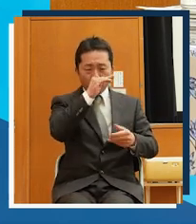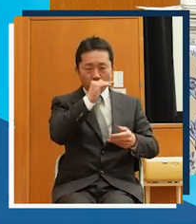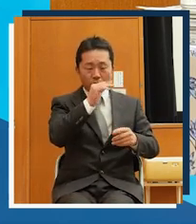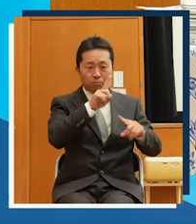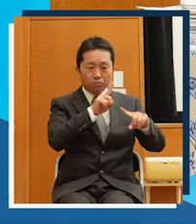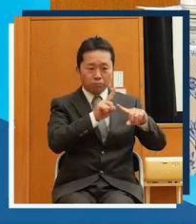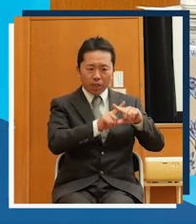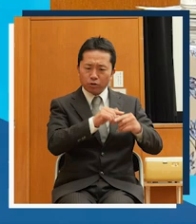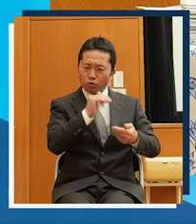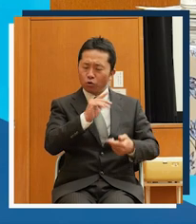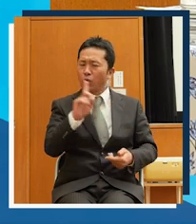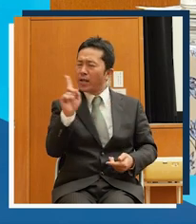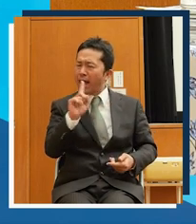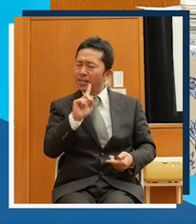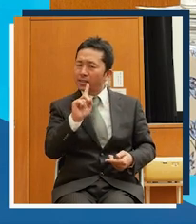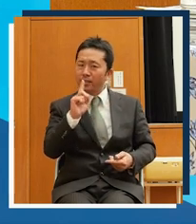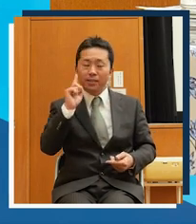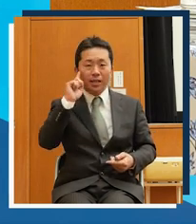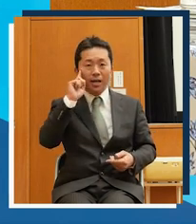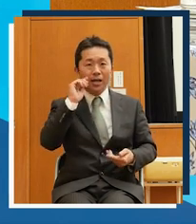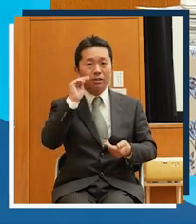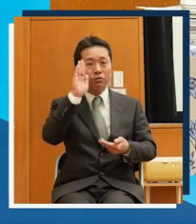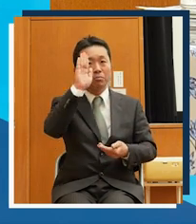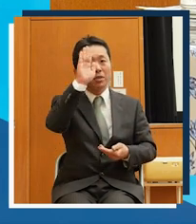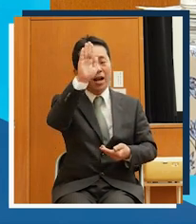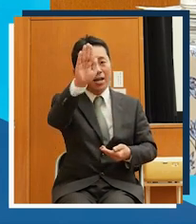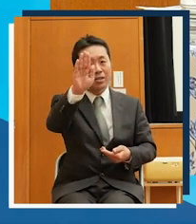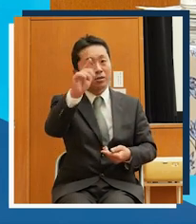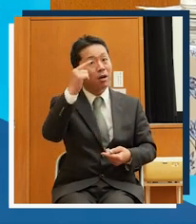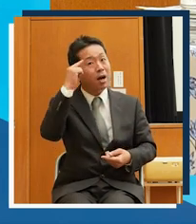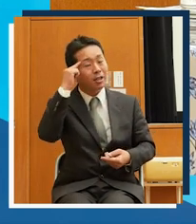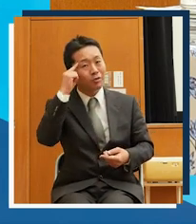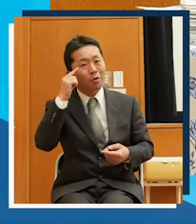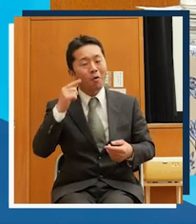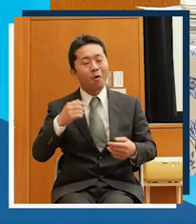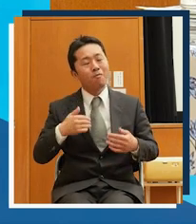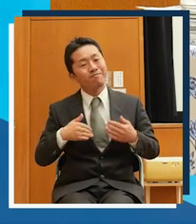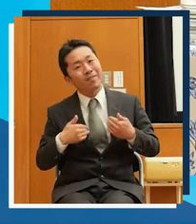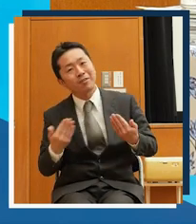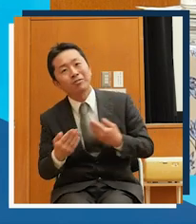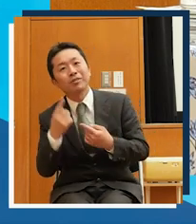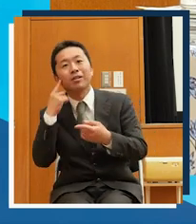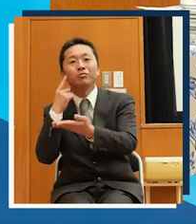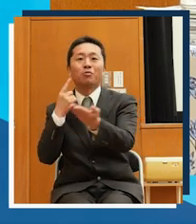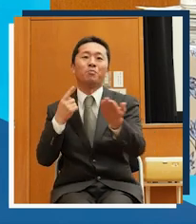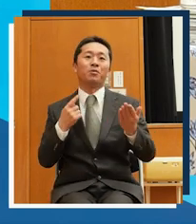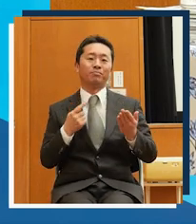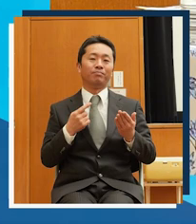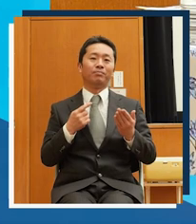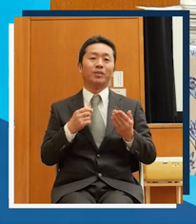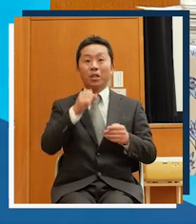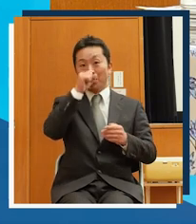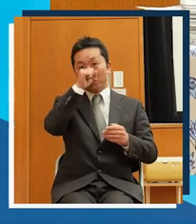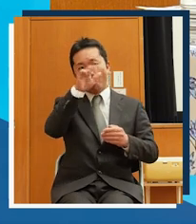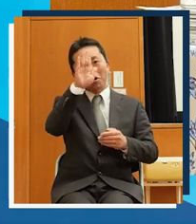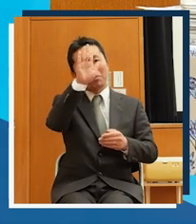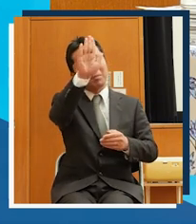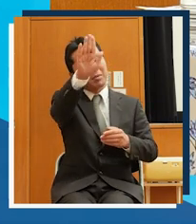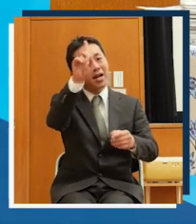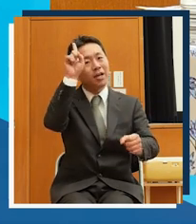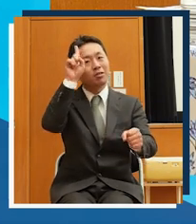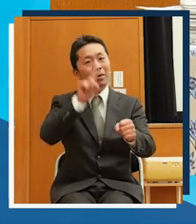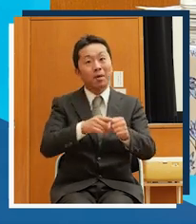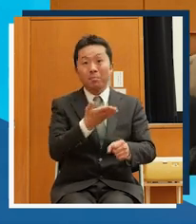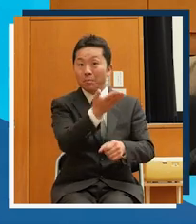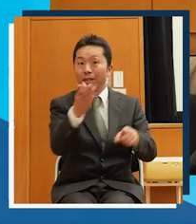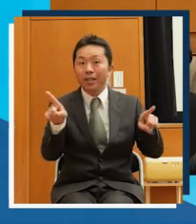という未来のことを考えていくと多分ワクワクしてくると思います一緒により良い未来のためにワクワクすることをみんなで一緒